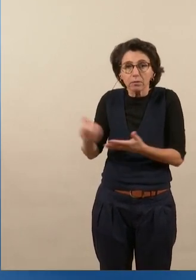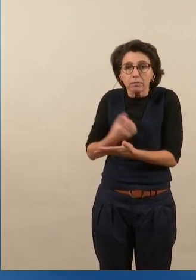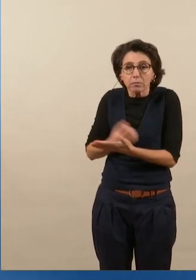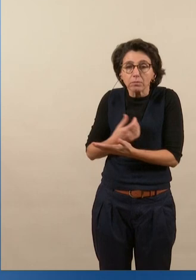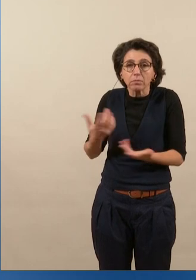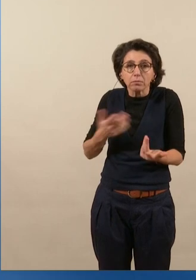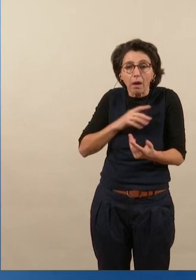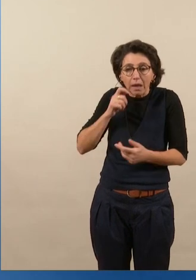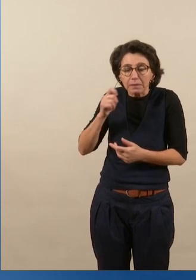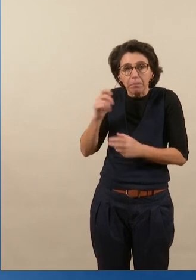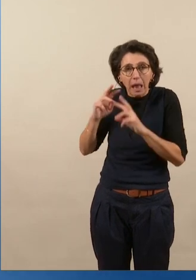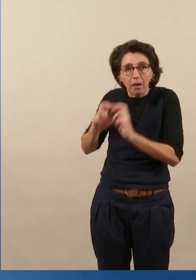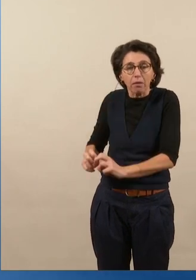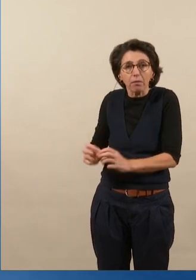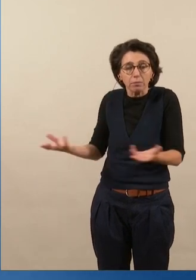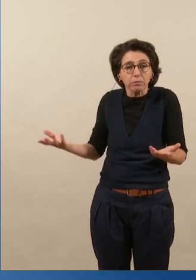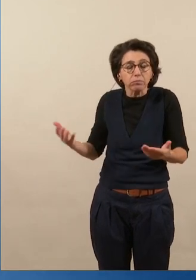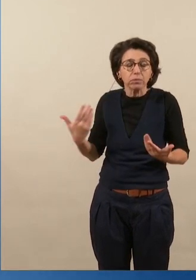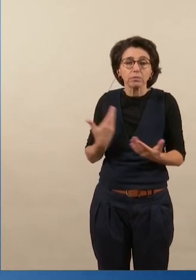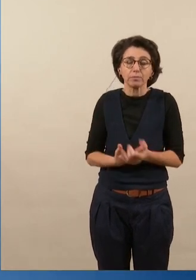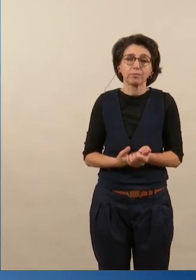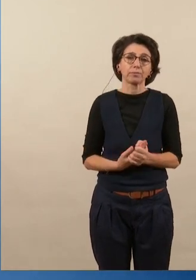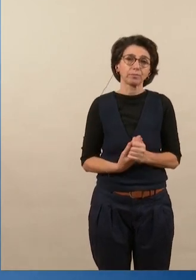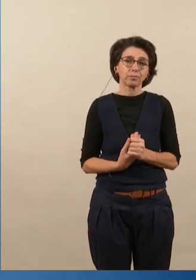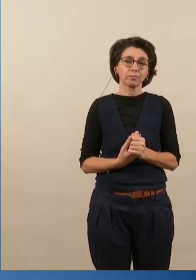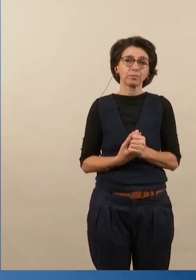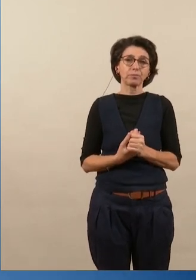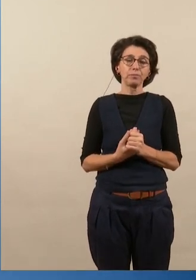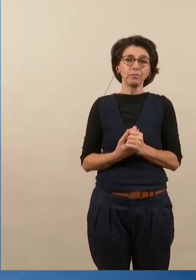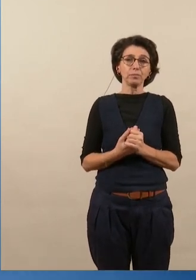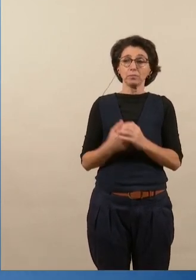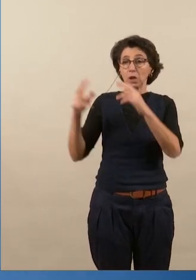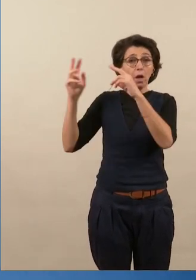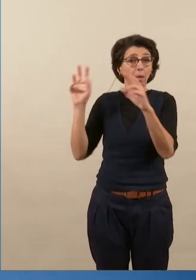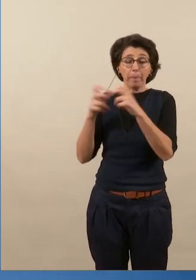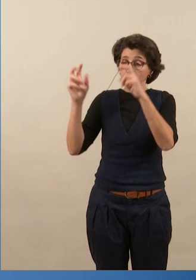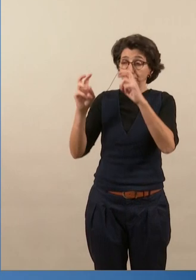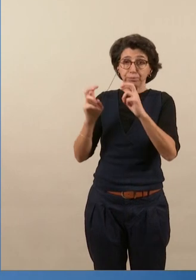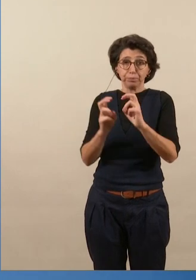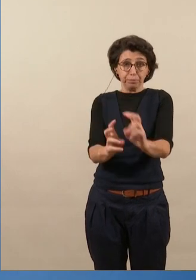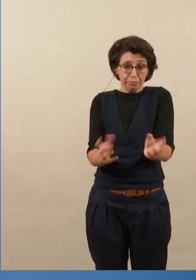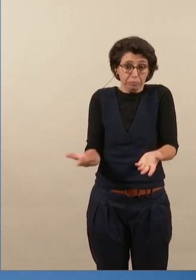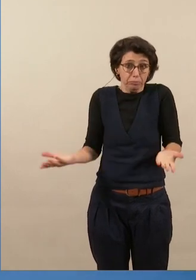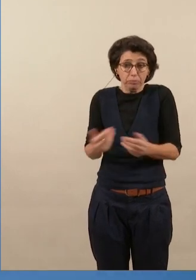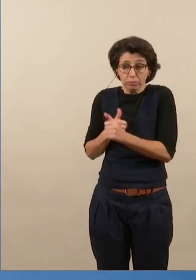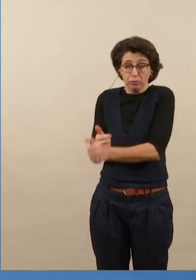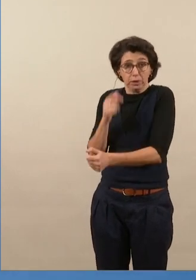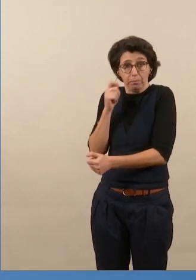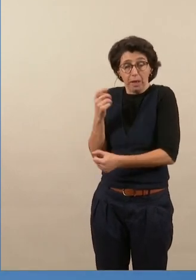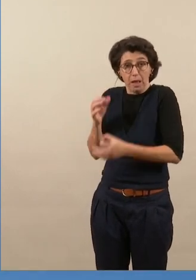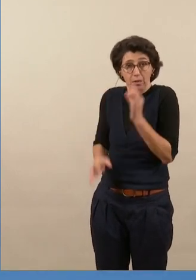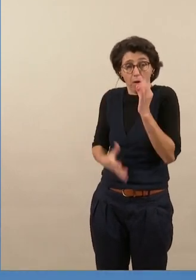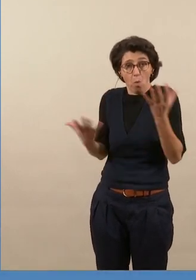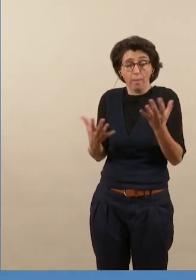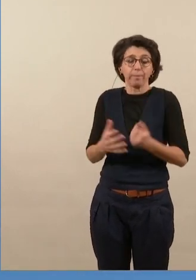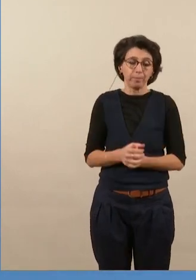annoncé en en réduction euh du du montant donc de la ligne considérée sur